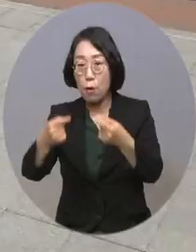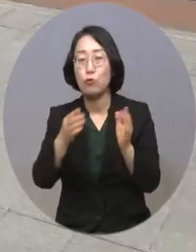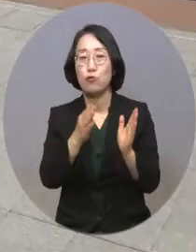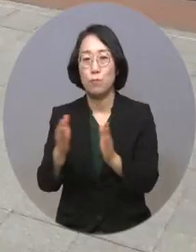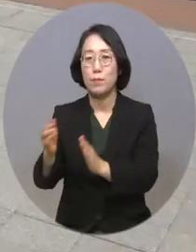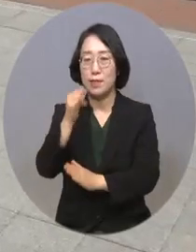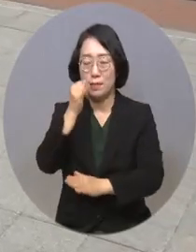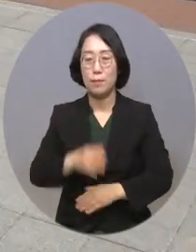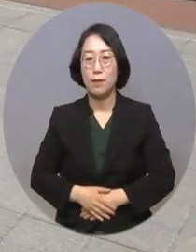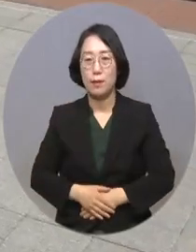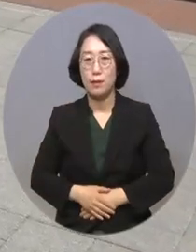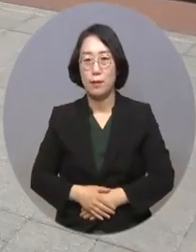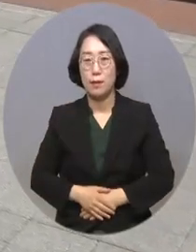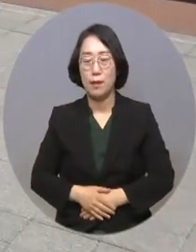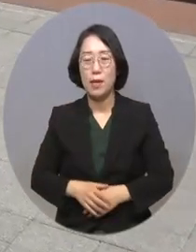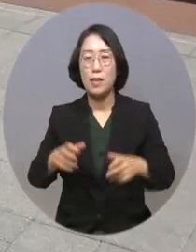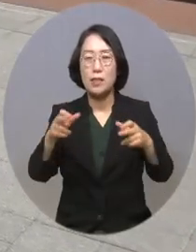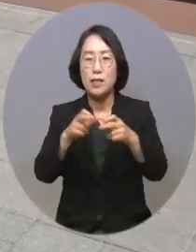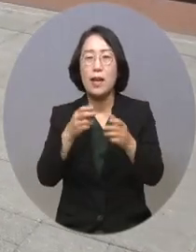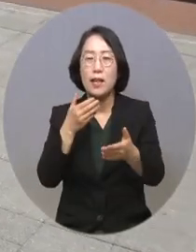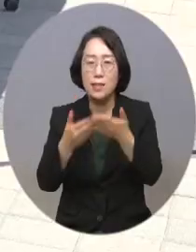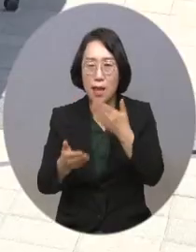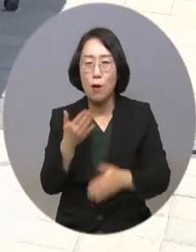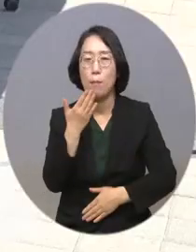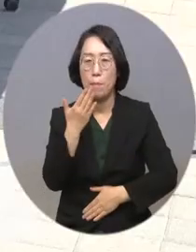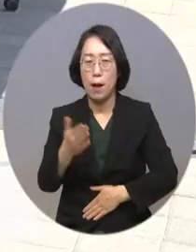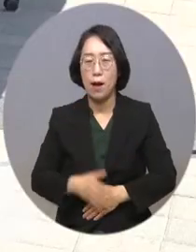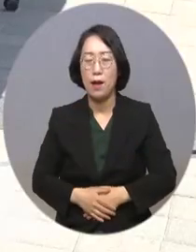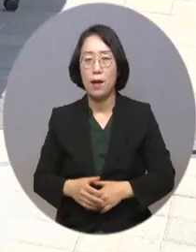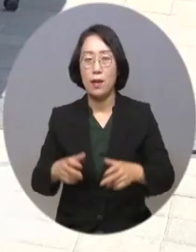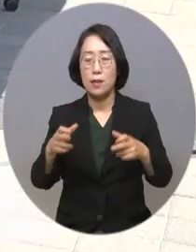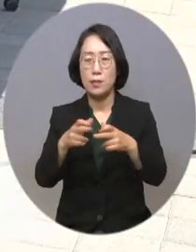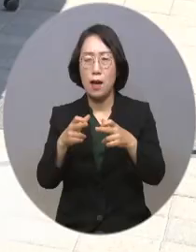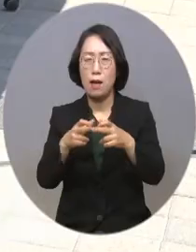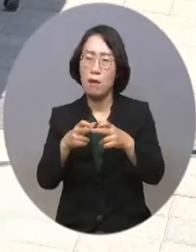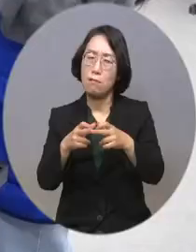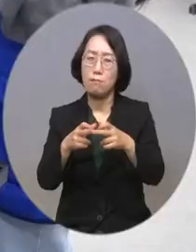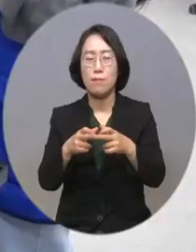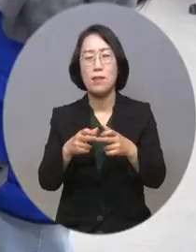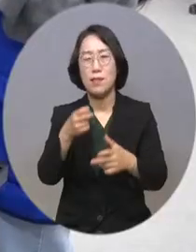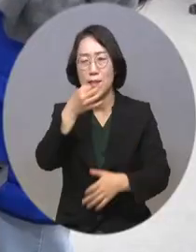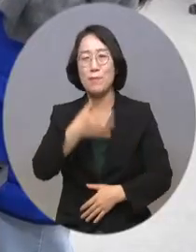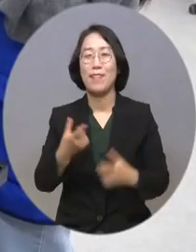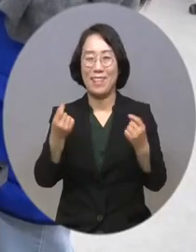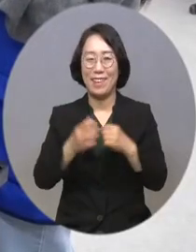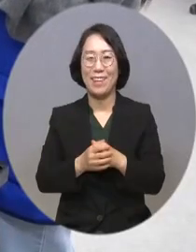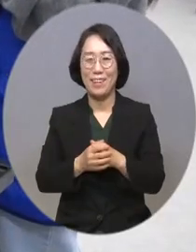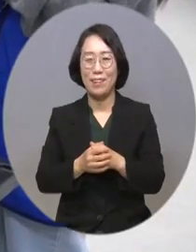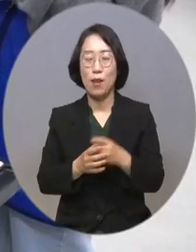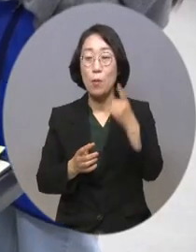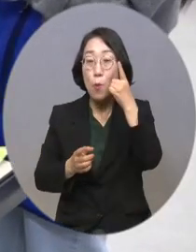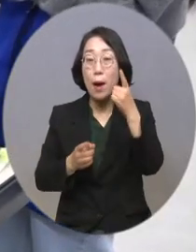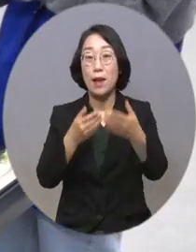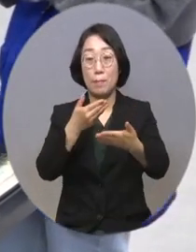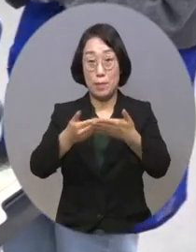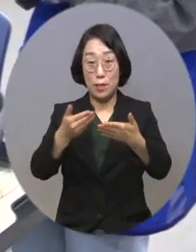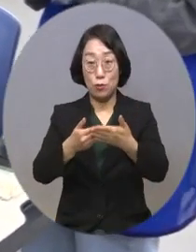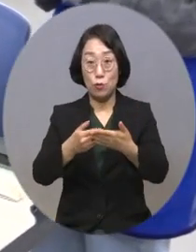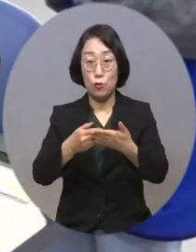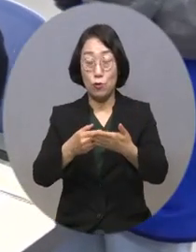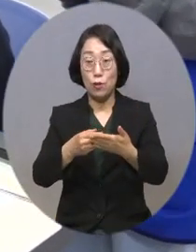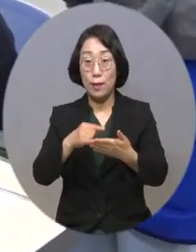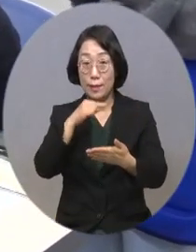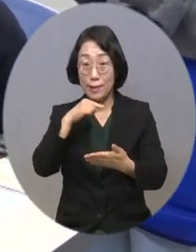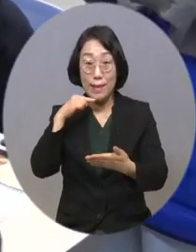준비했습니다. 다양한 장애 체험도 해봅니다. 장애인은 힘든 것 같아요. 모바일 미술, 딸기청